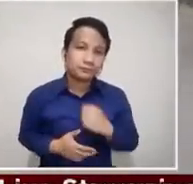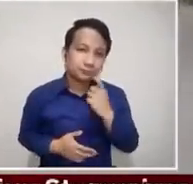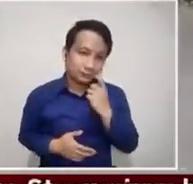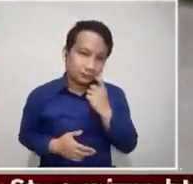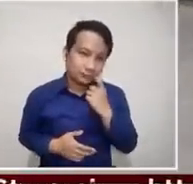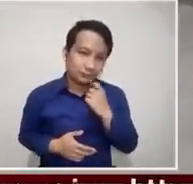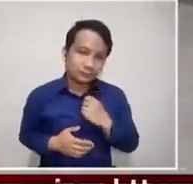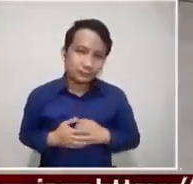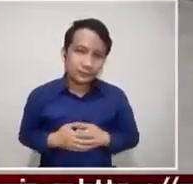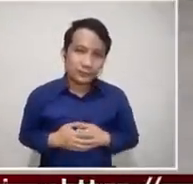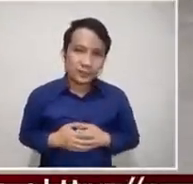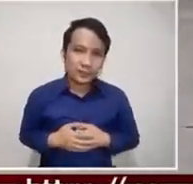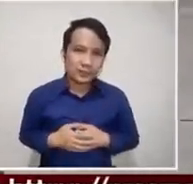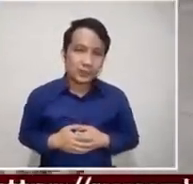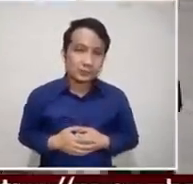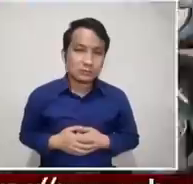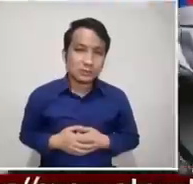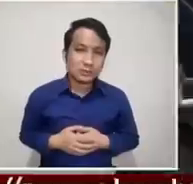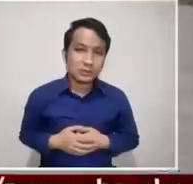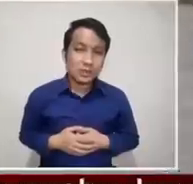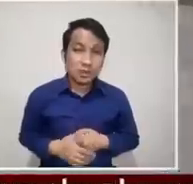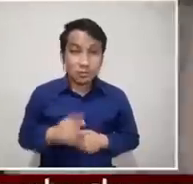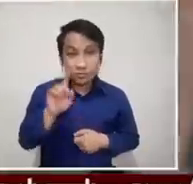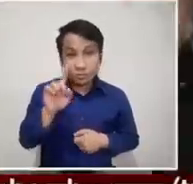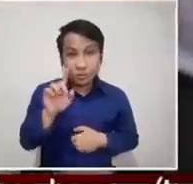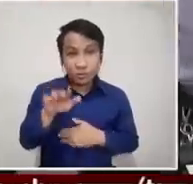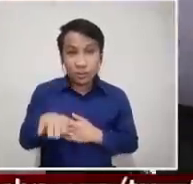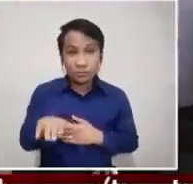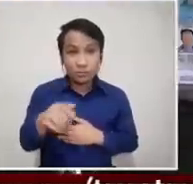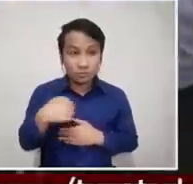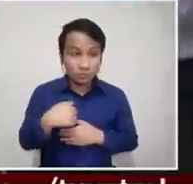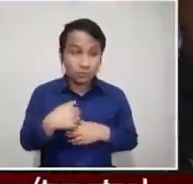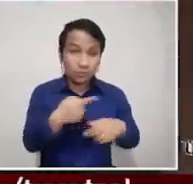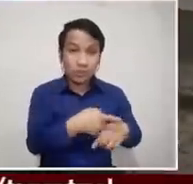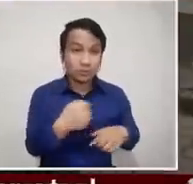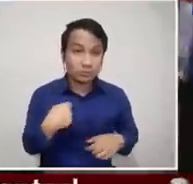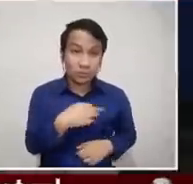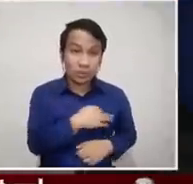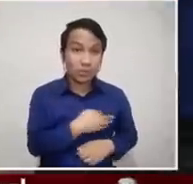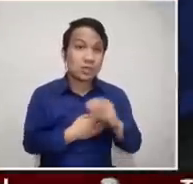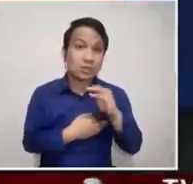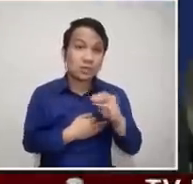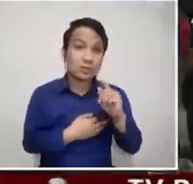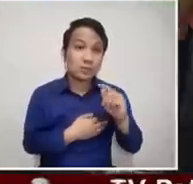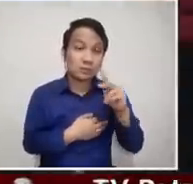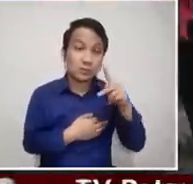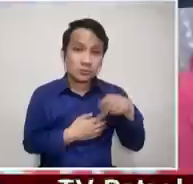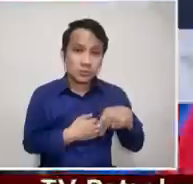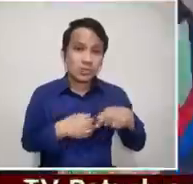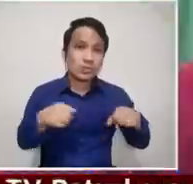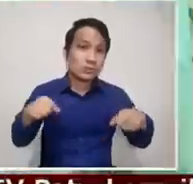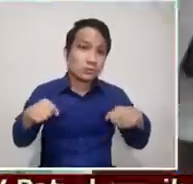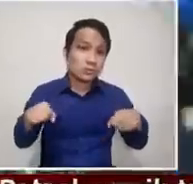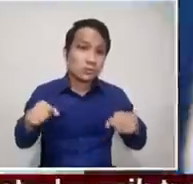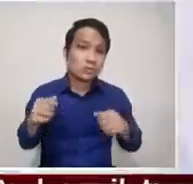Alauna ng hapon, tumulak mula City Hall ang mga tauhan ng MTPB Tri-Wheels Management Unit.